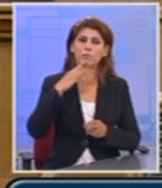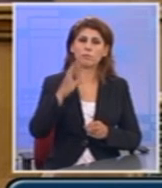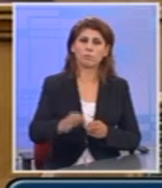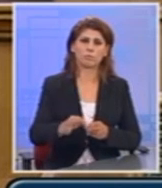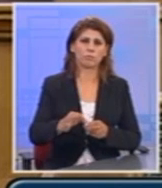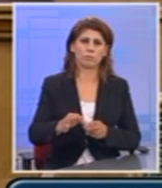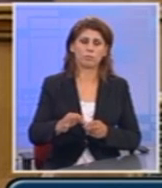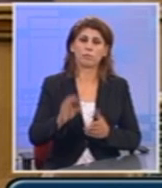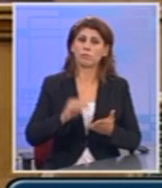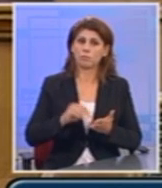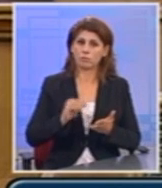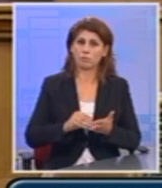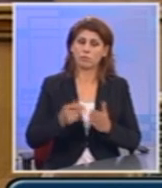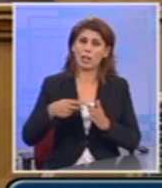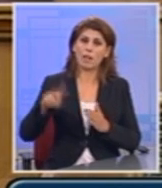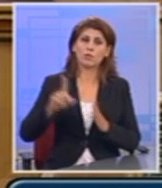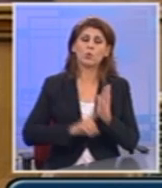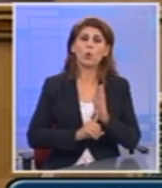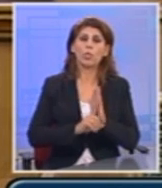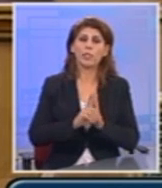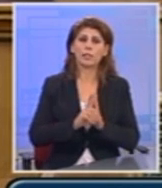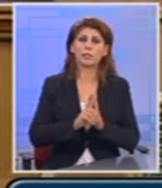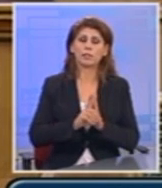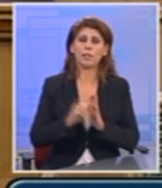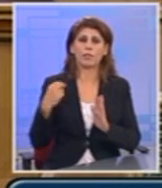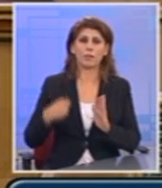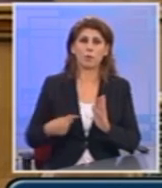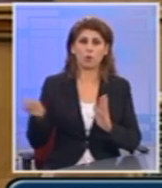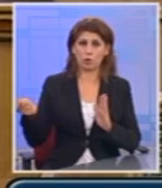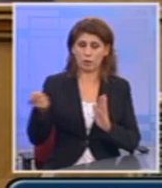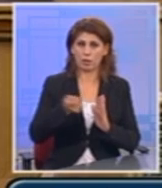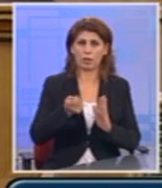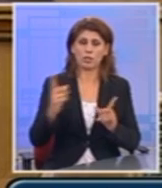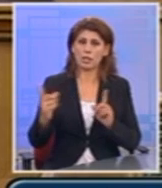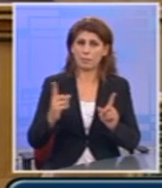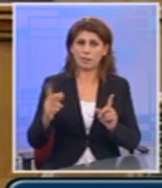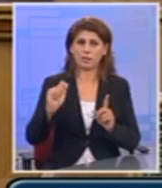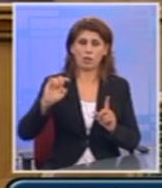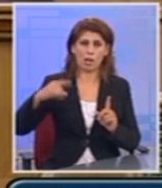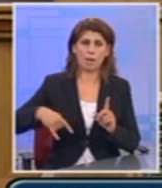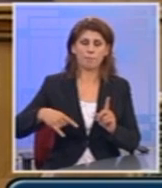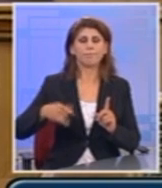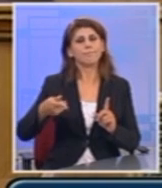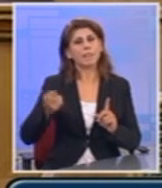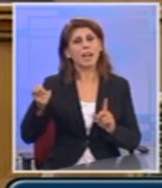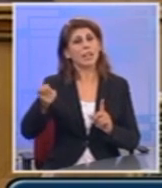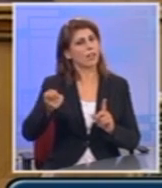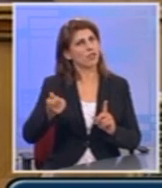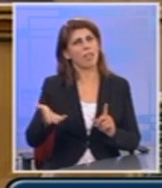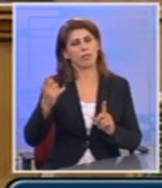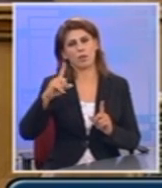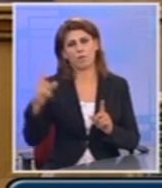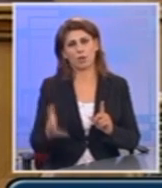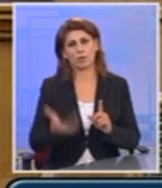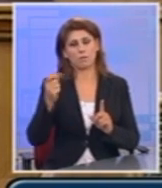σε επίσης αύξηση του δείκτη πα δημοσίου χρέος προς αεπ κάνοντας το χρέος λιγότερο βιώσιμο